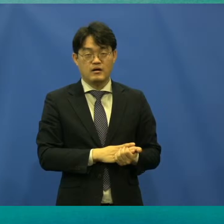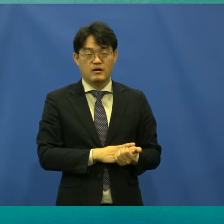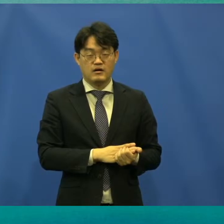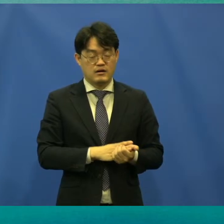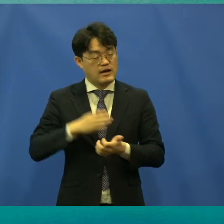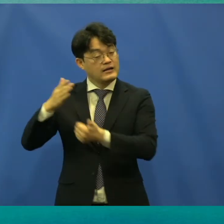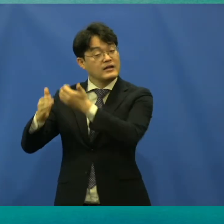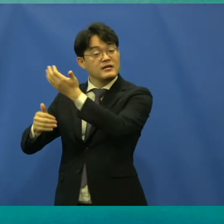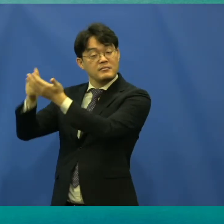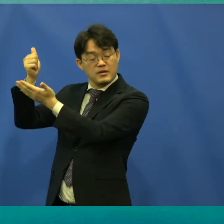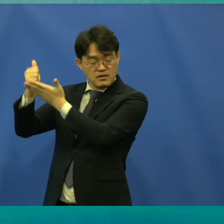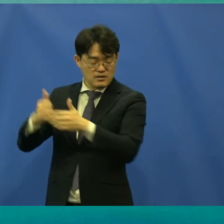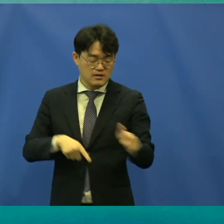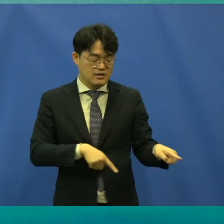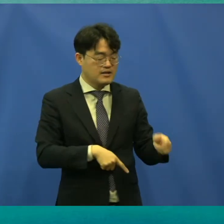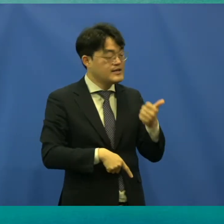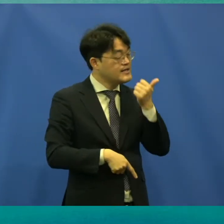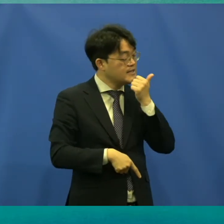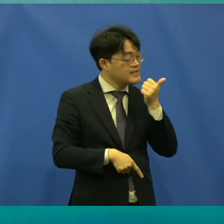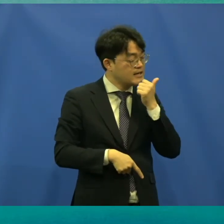이삭을 받으신 겁니다.